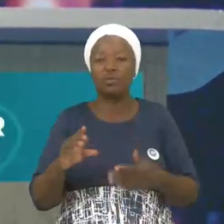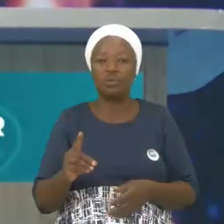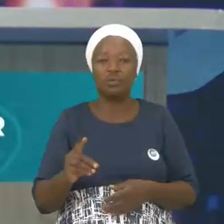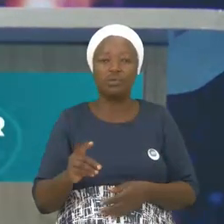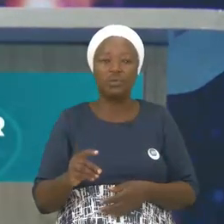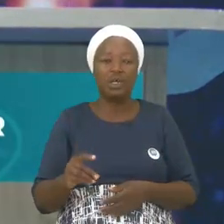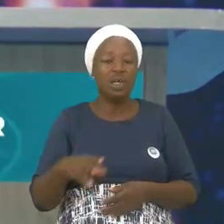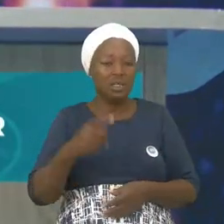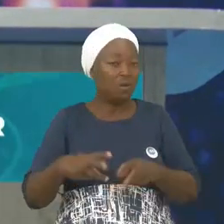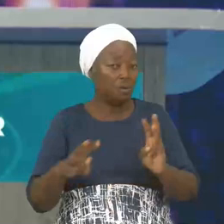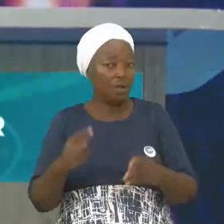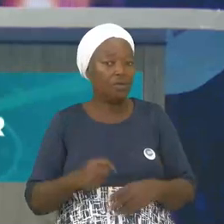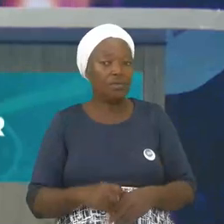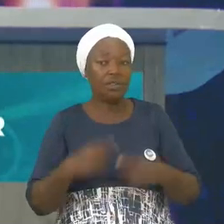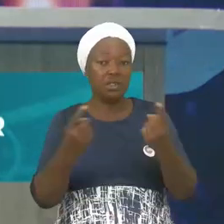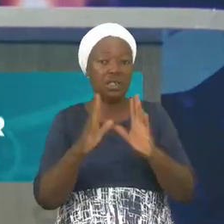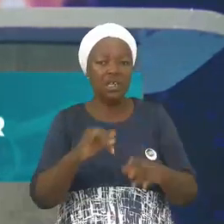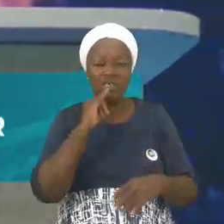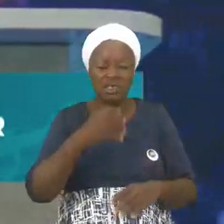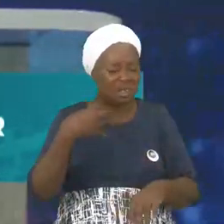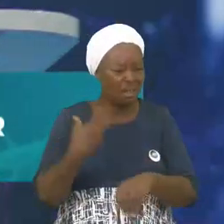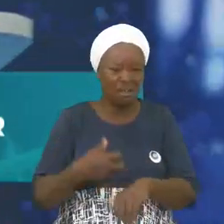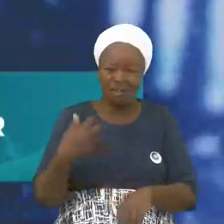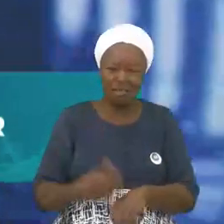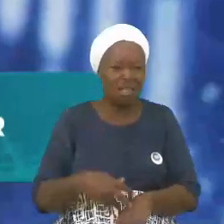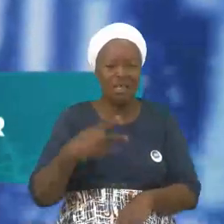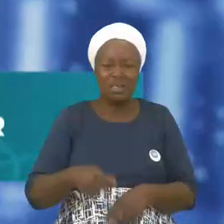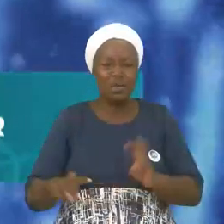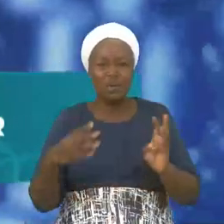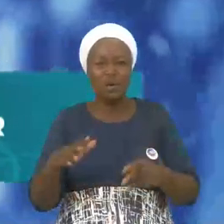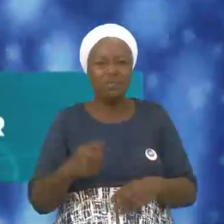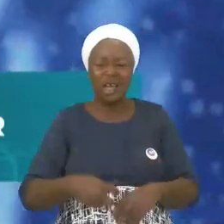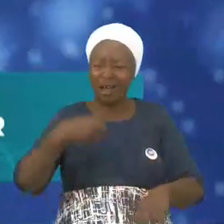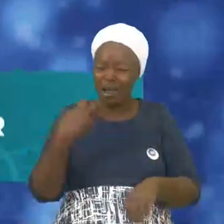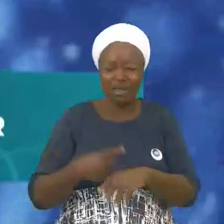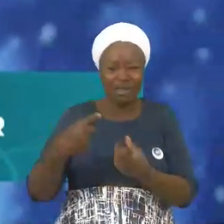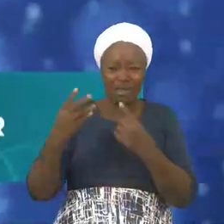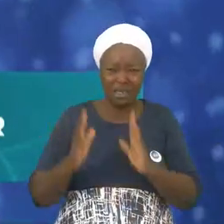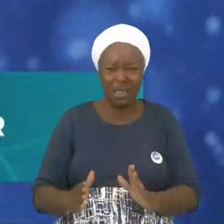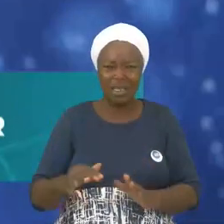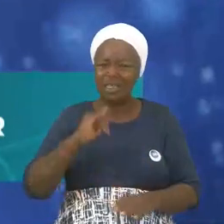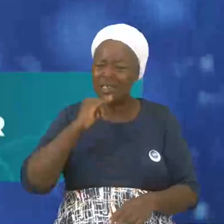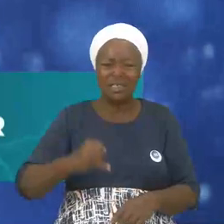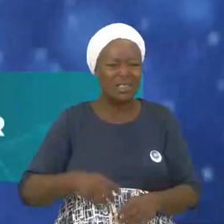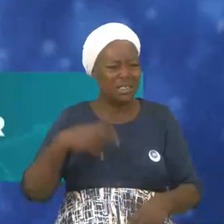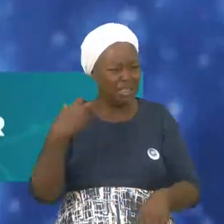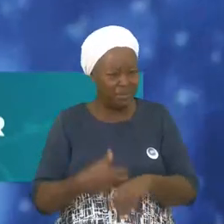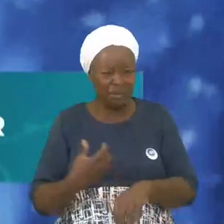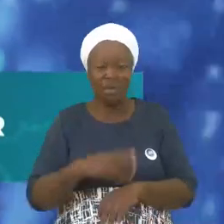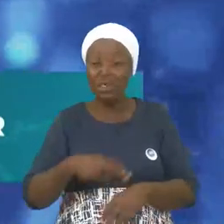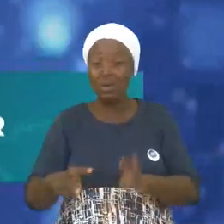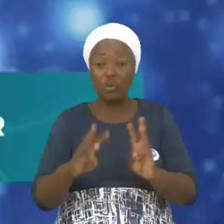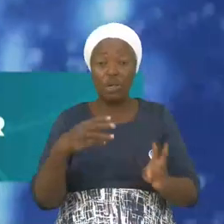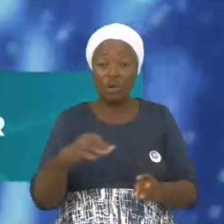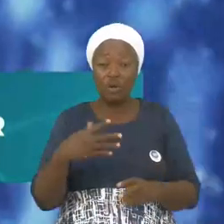le prince de la perdition. Les transgresseurs, le voix des transgresseurs est dure. La voix